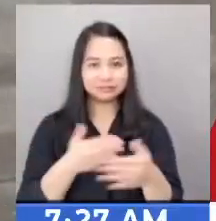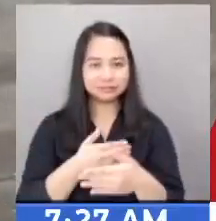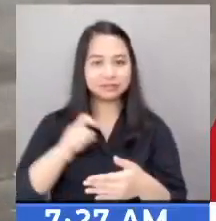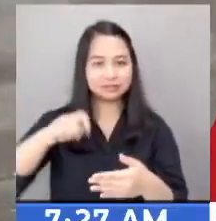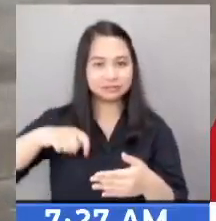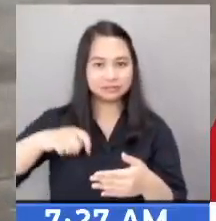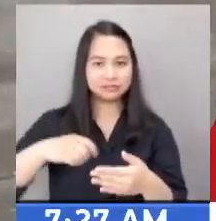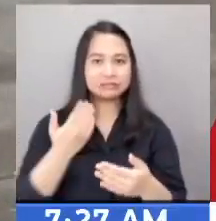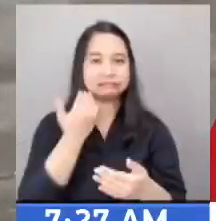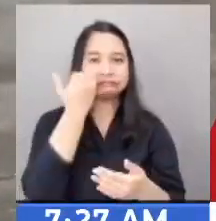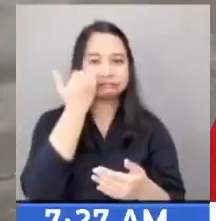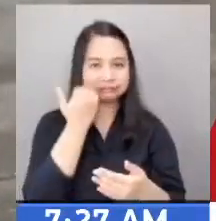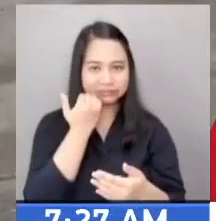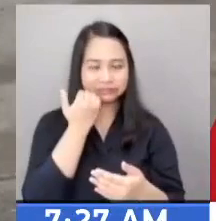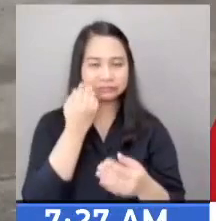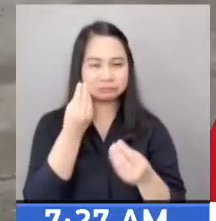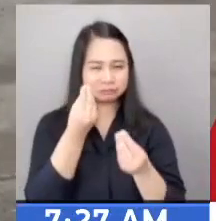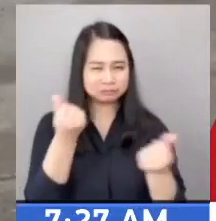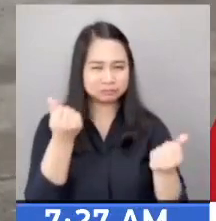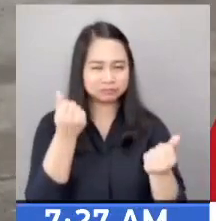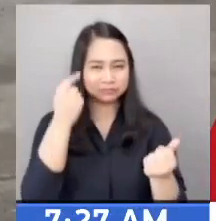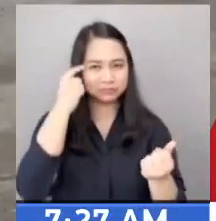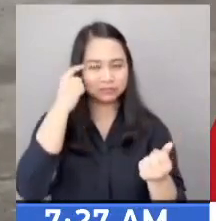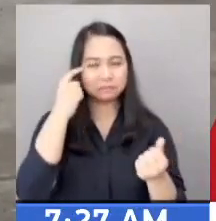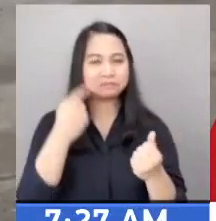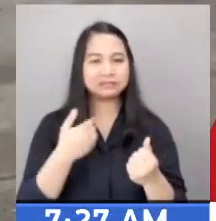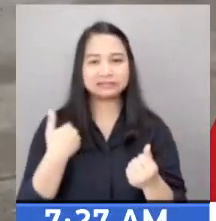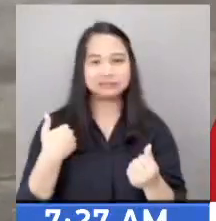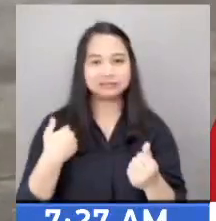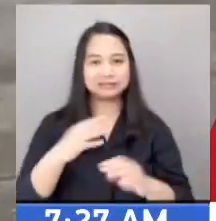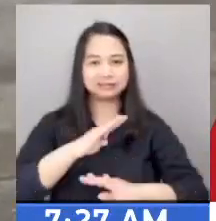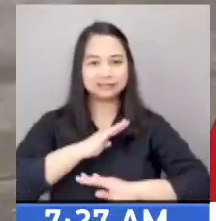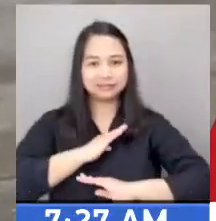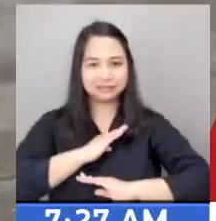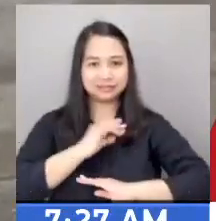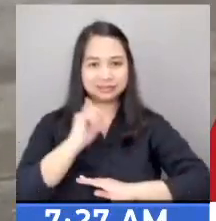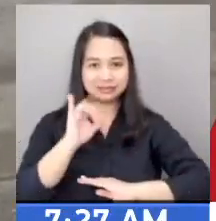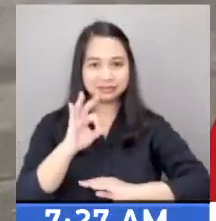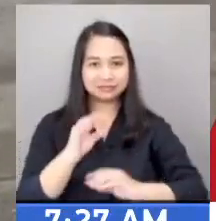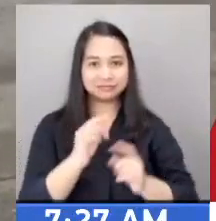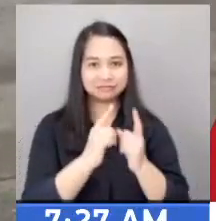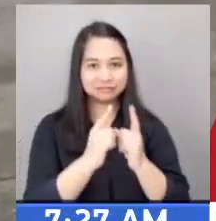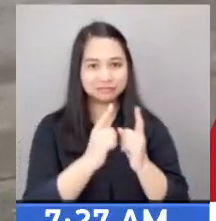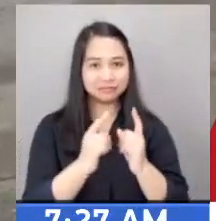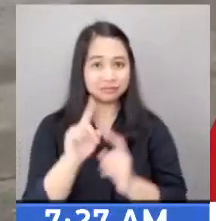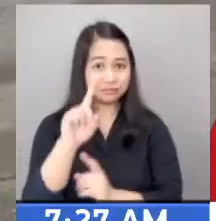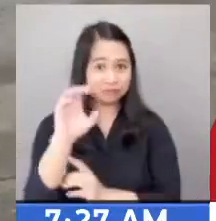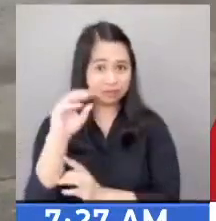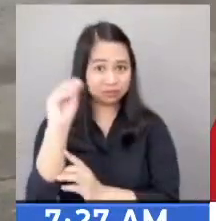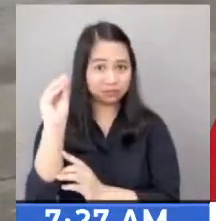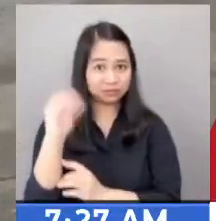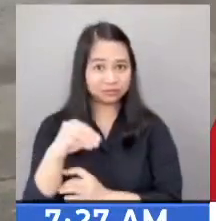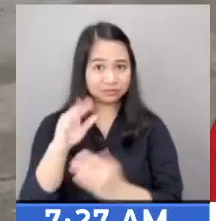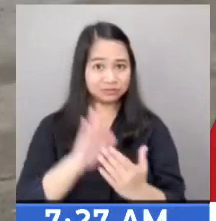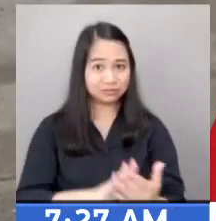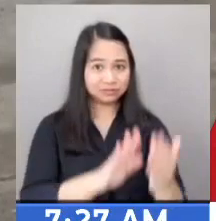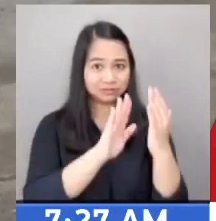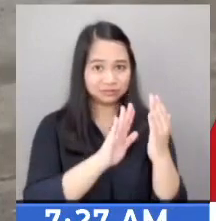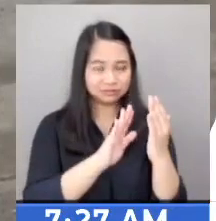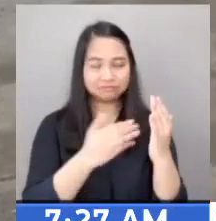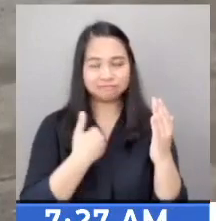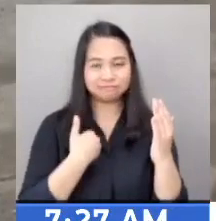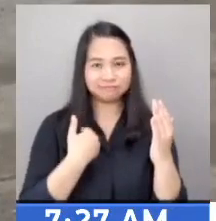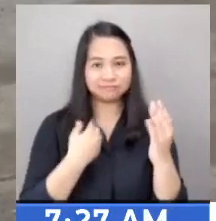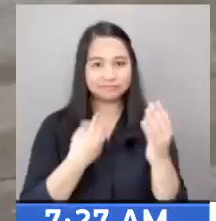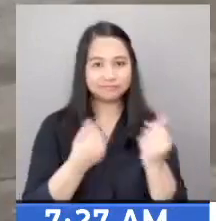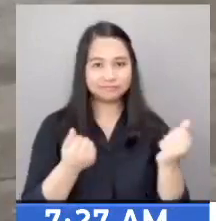sa classroom. Pero hindi pa rin daw sapat yan kapag ang pag-uusapan na ay yung full implementation ng face-to-face classes. Yan muna unang balita mula